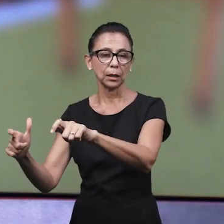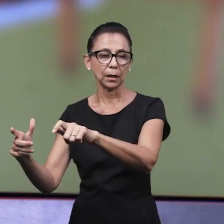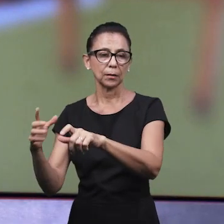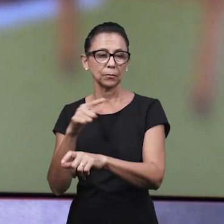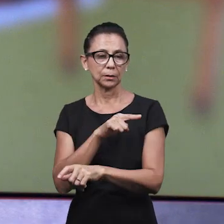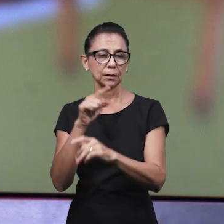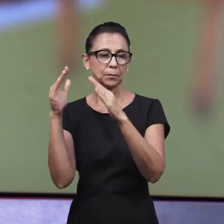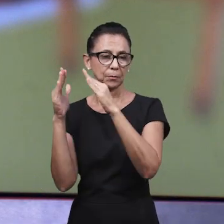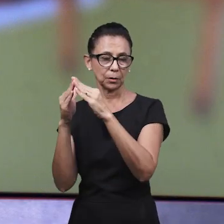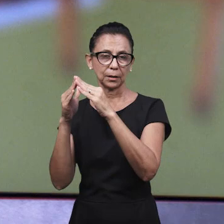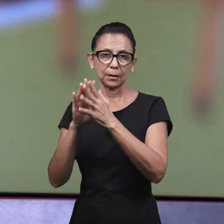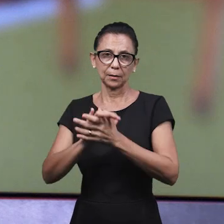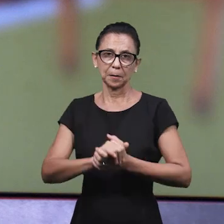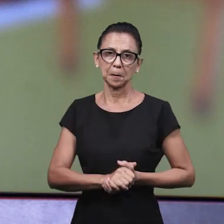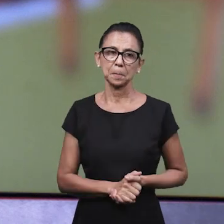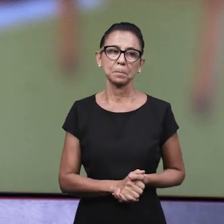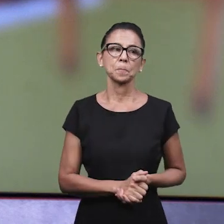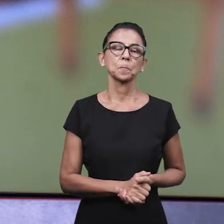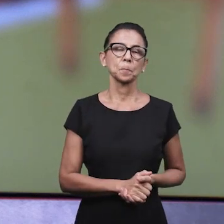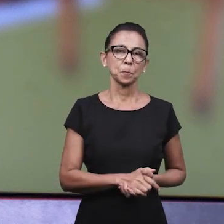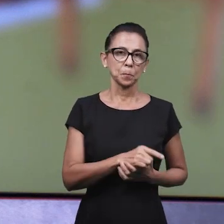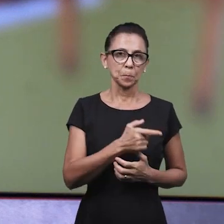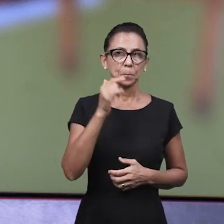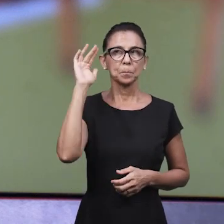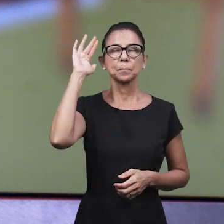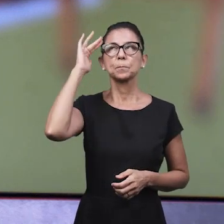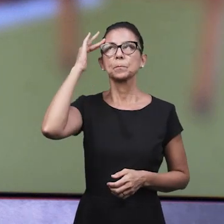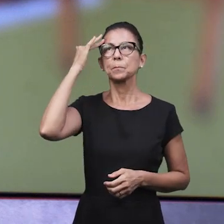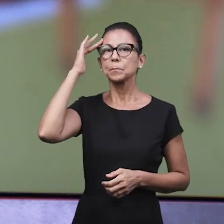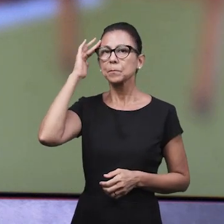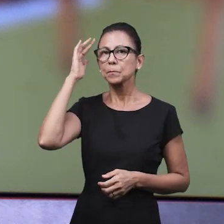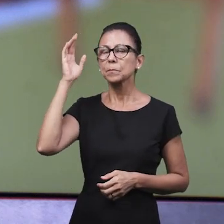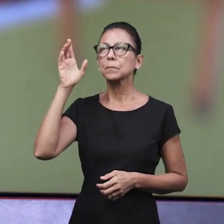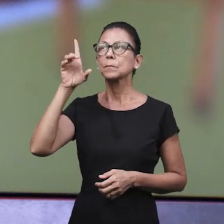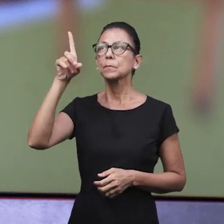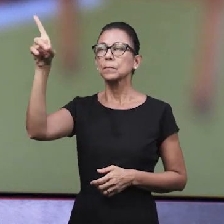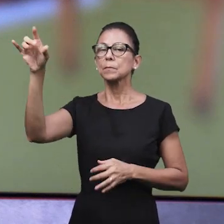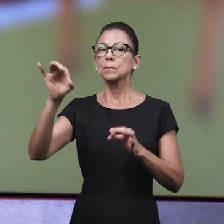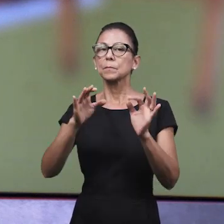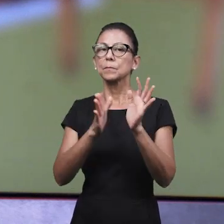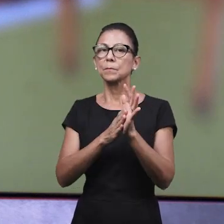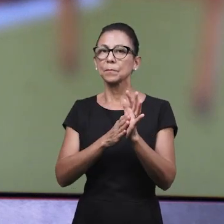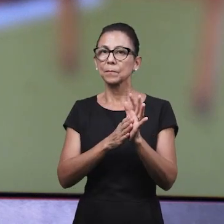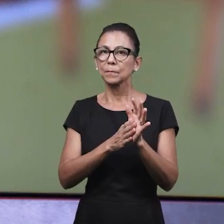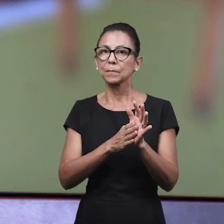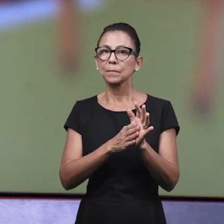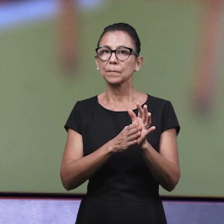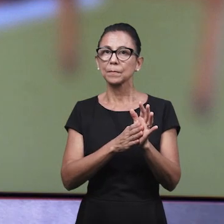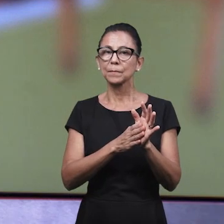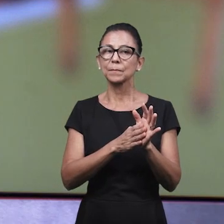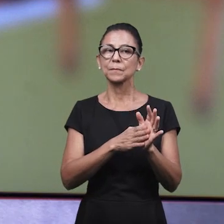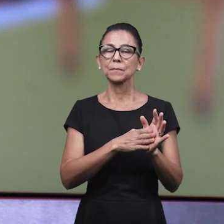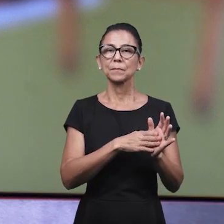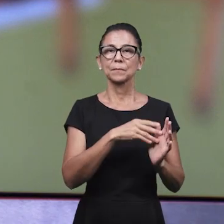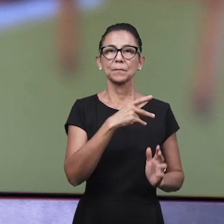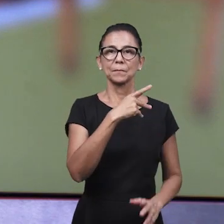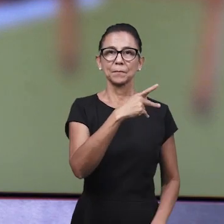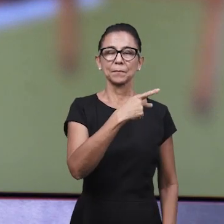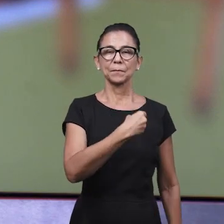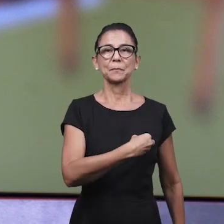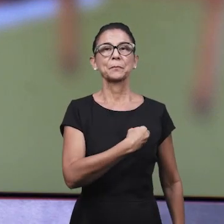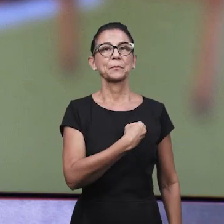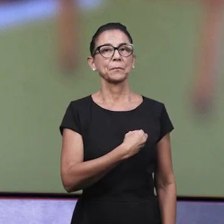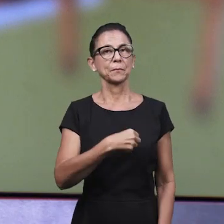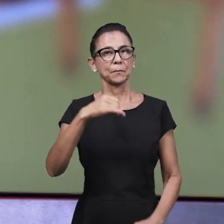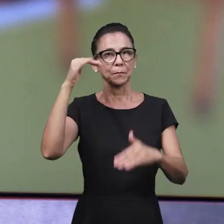cru dans cette promesse parce qu'il a compris que Dieu avait un grand projet à réaliser dans sa